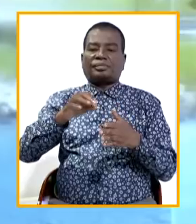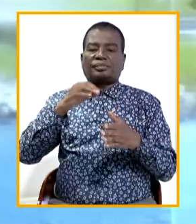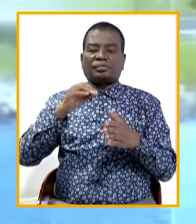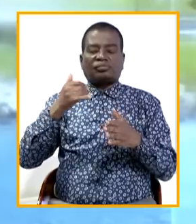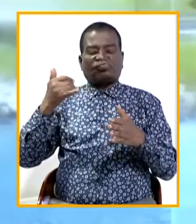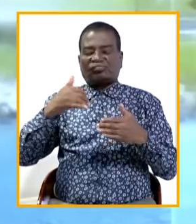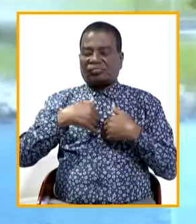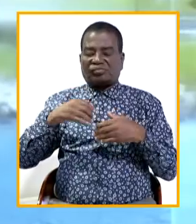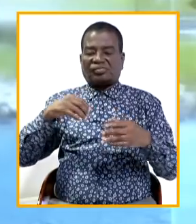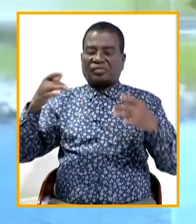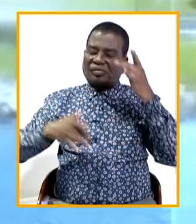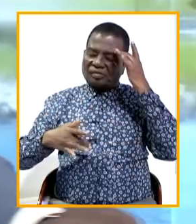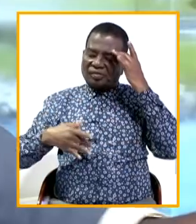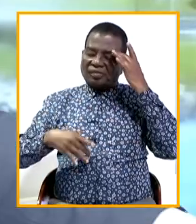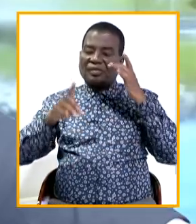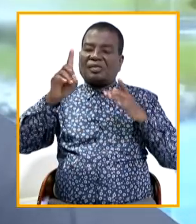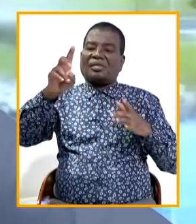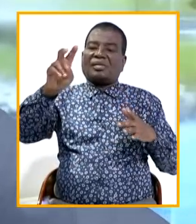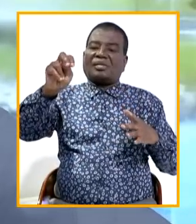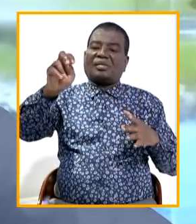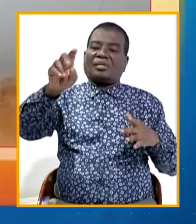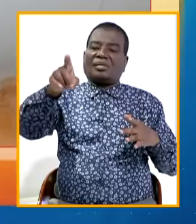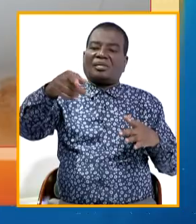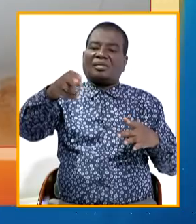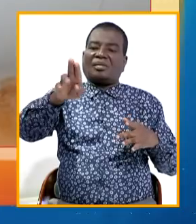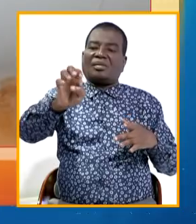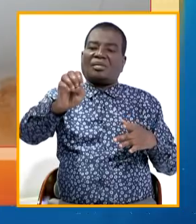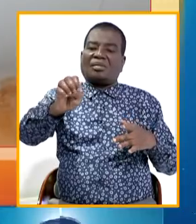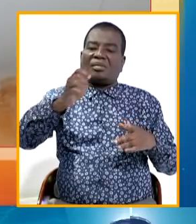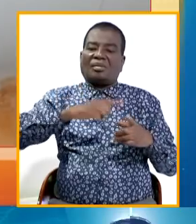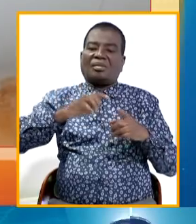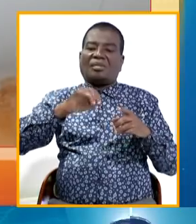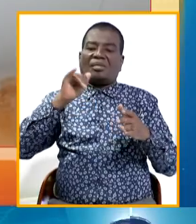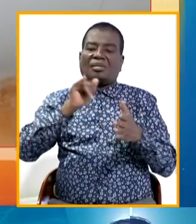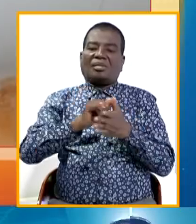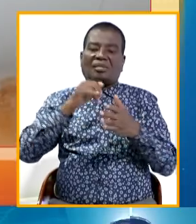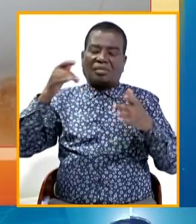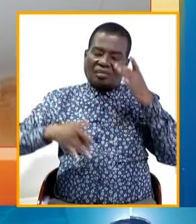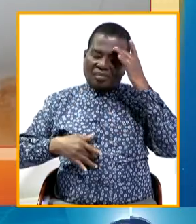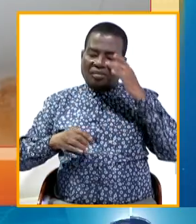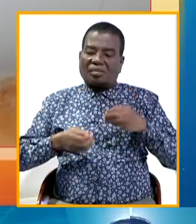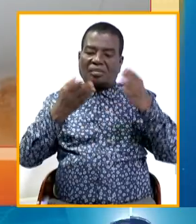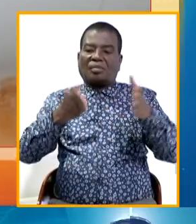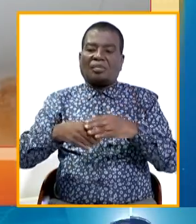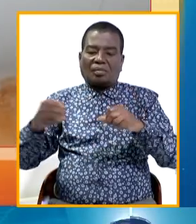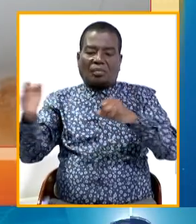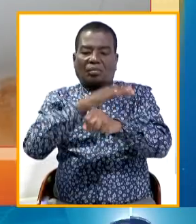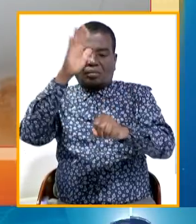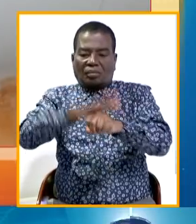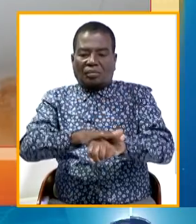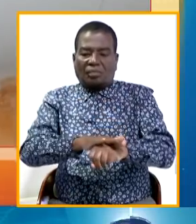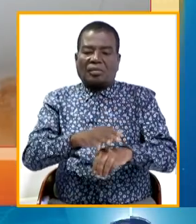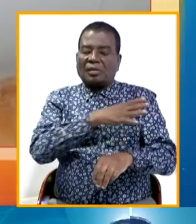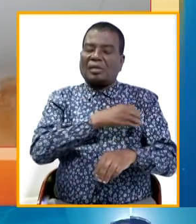épidémie de dengue. Deux personnes ont déjà succombé à cette maladie transmise par les moustiques et au moins 92 cas